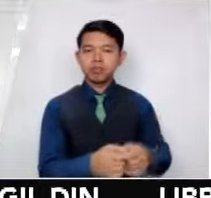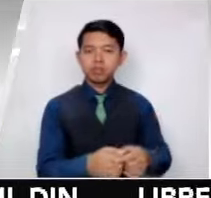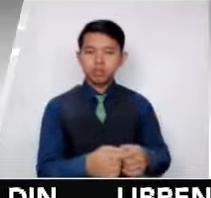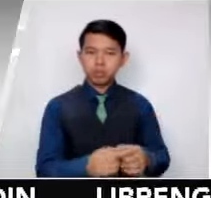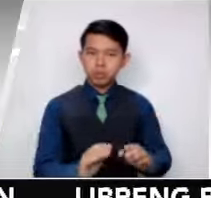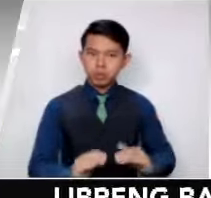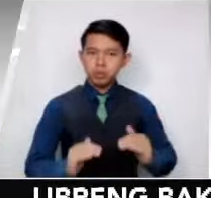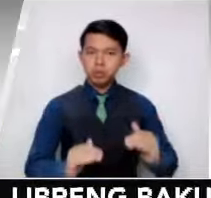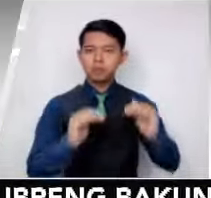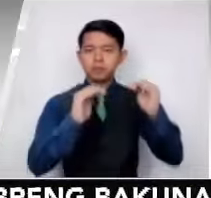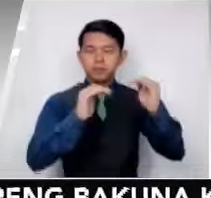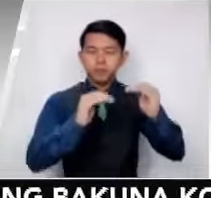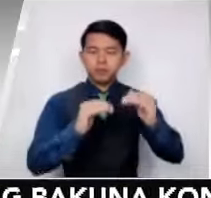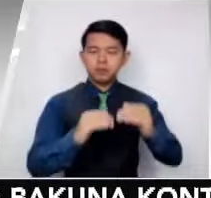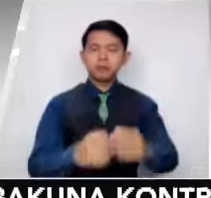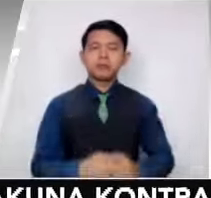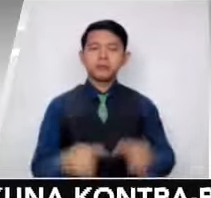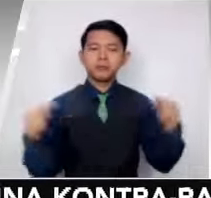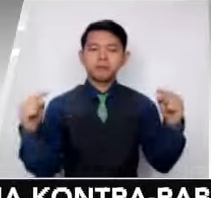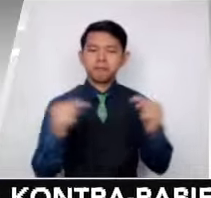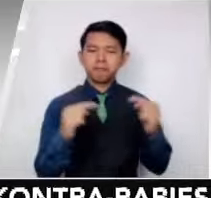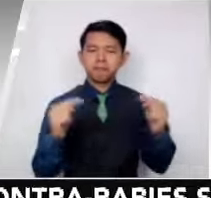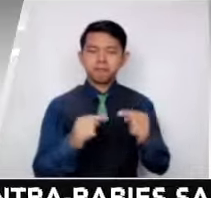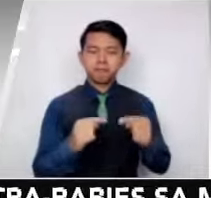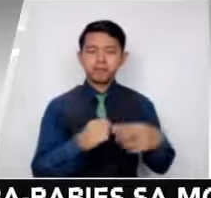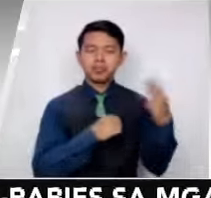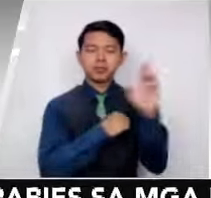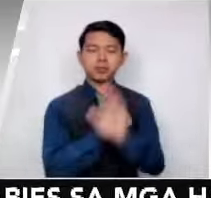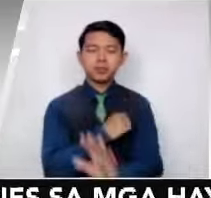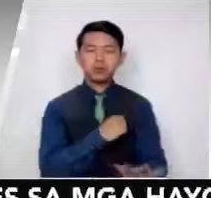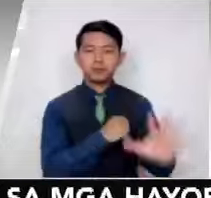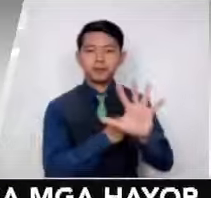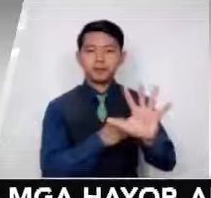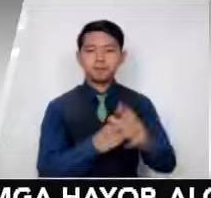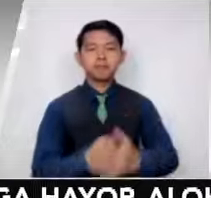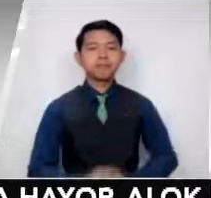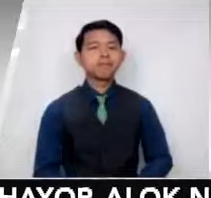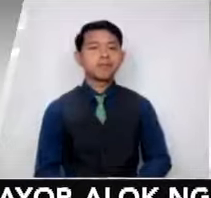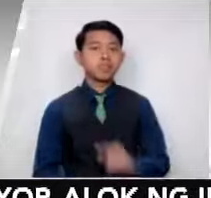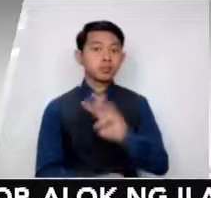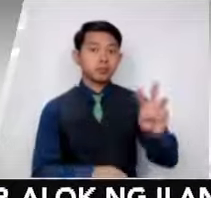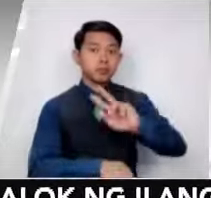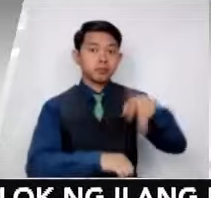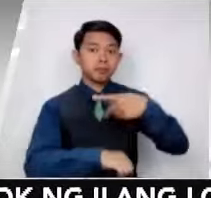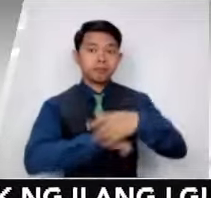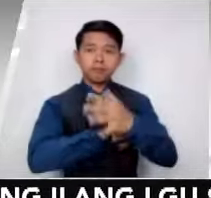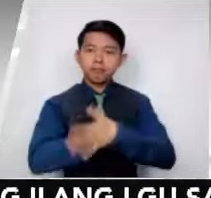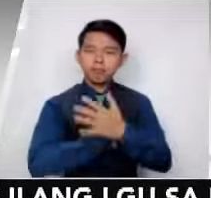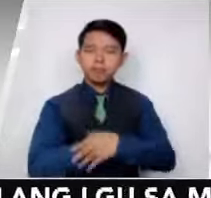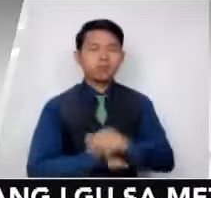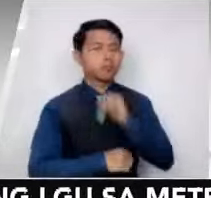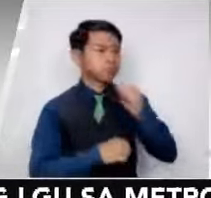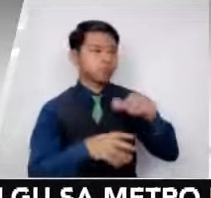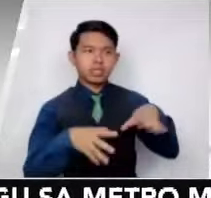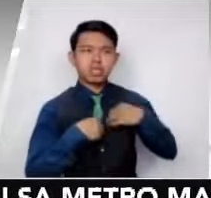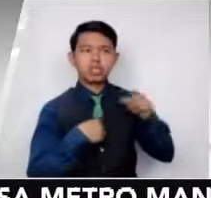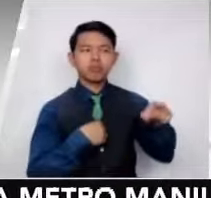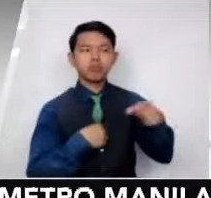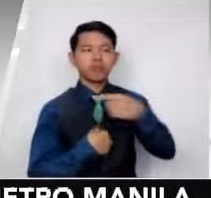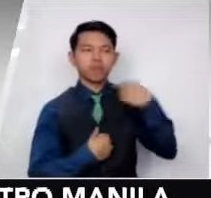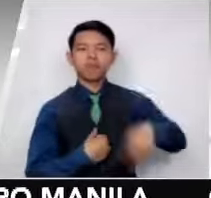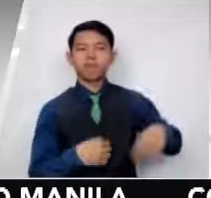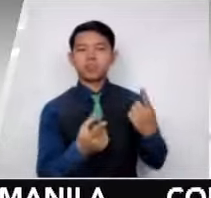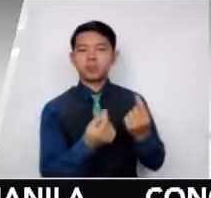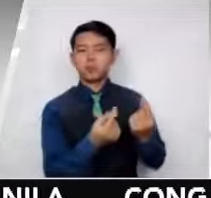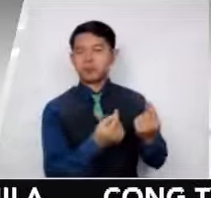sa pahayag Maring kin ng national task force for the West philippin Sea ang illegal at agresibo anilang akson ng China maritime forces